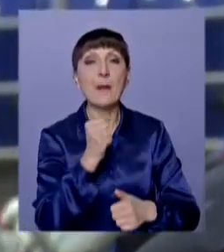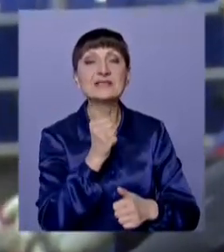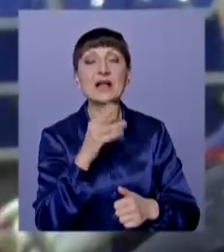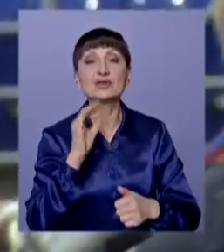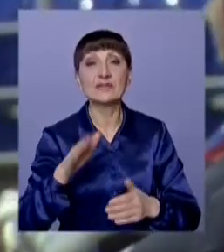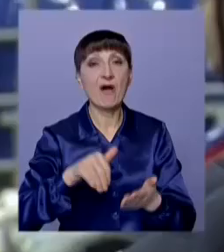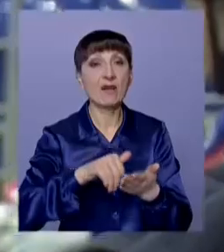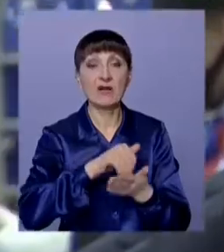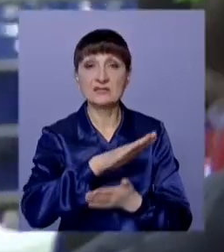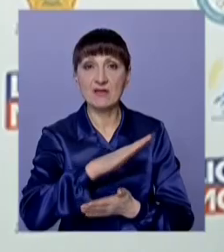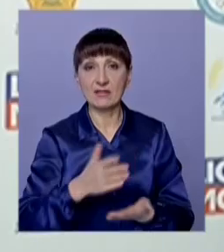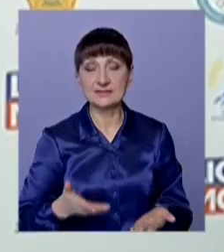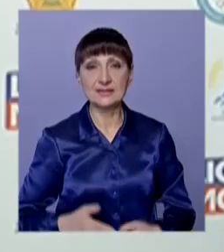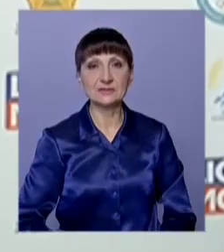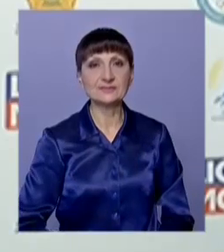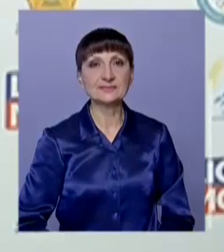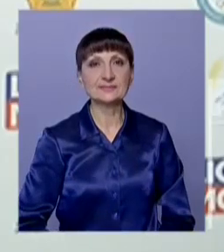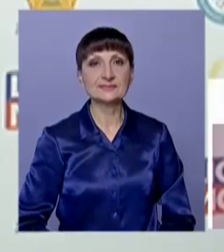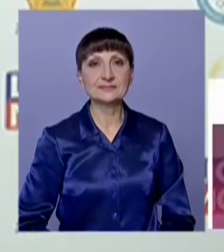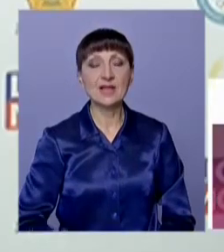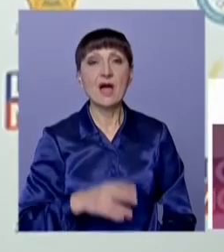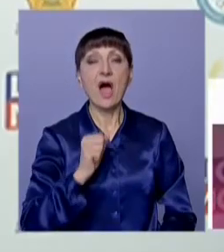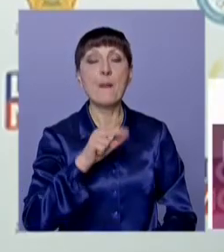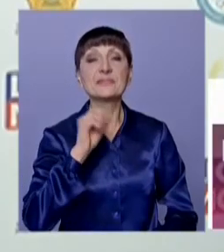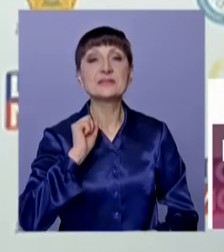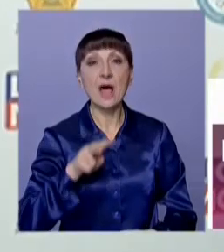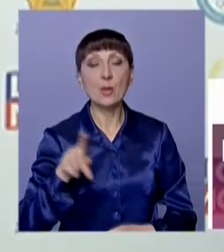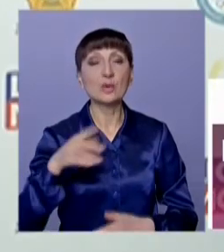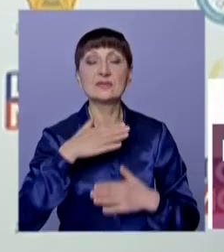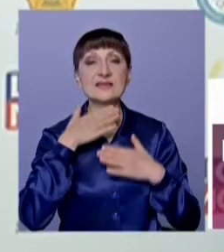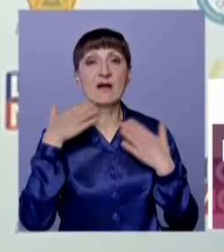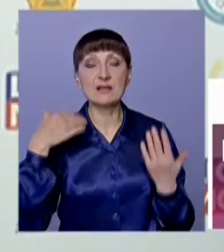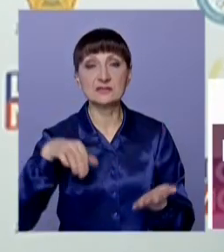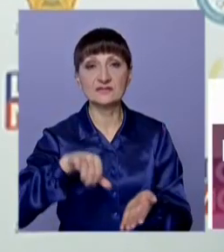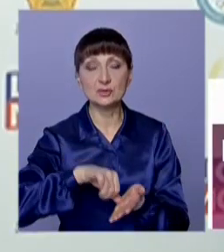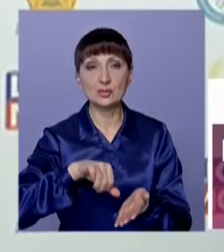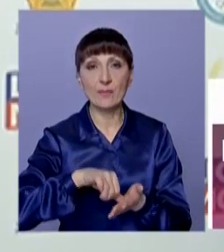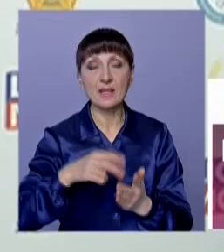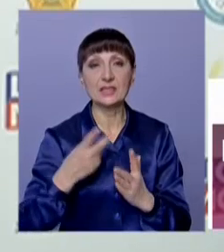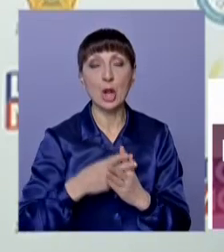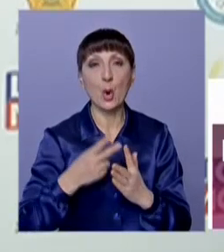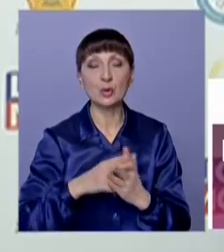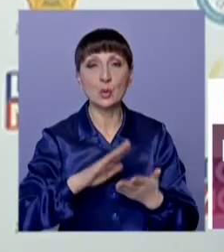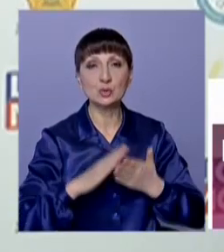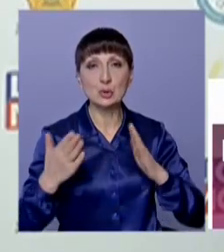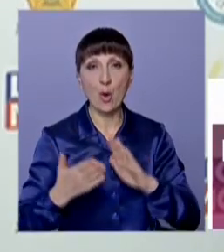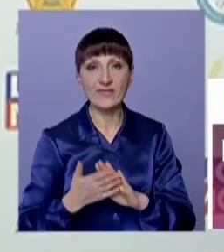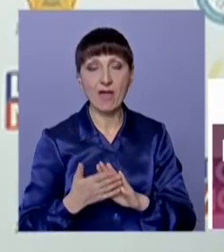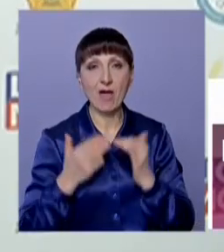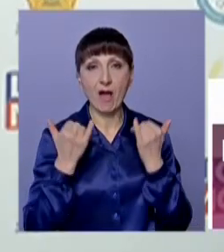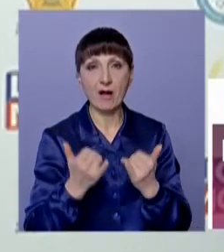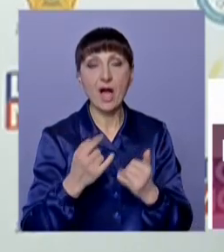Ашгалиев отказался от форы. Ашгалиев Абзал, но он не захотел выступать на льготных условиях, потому что